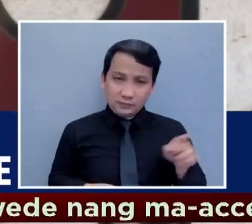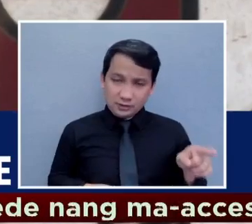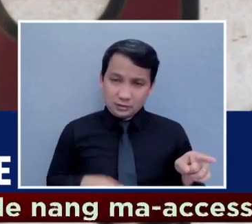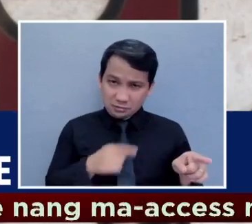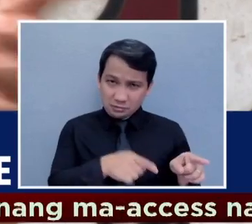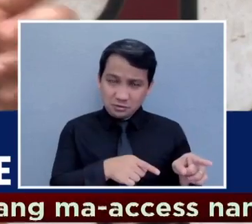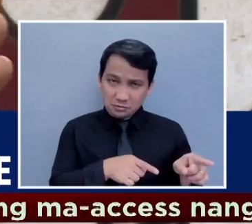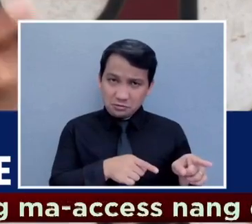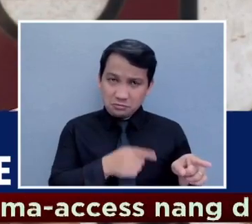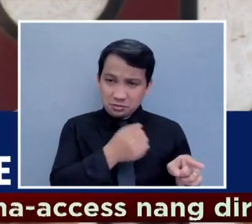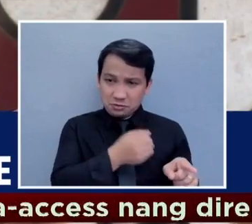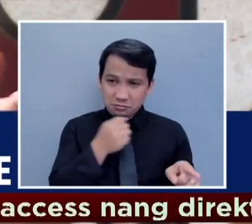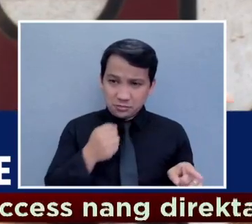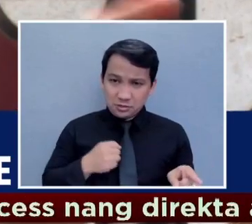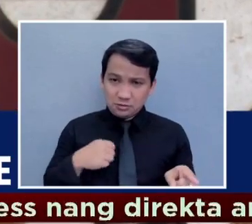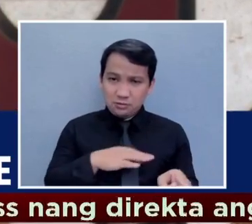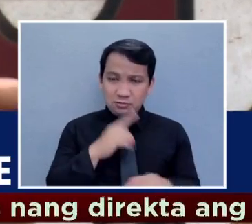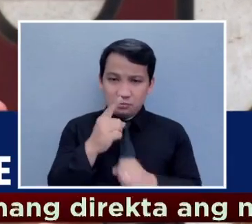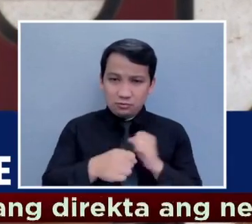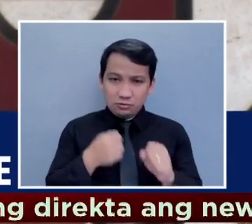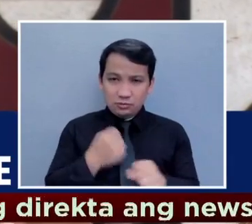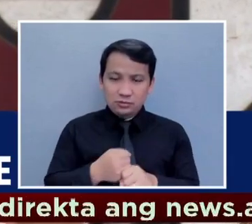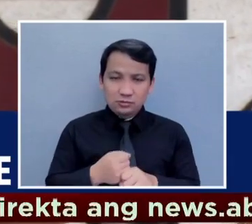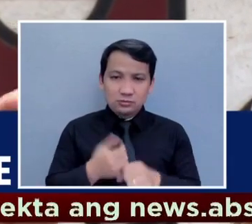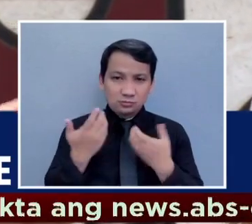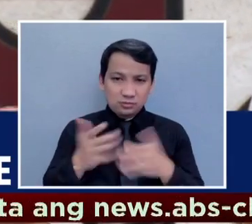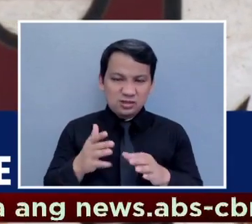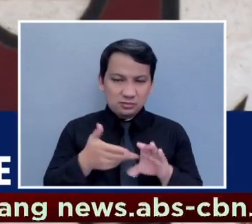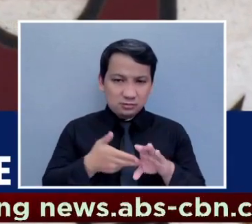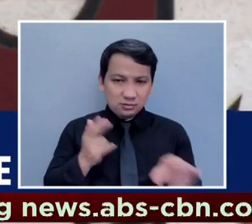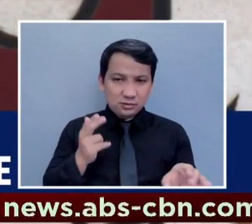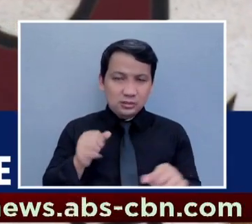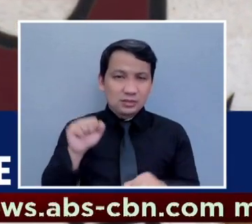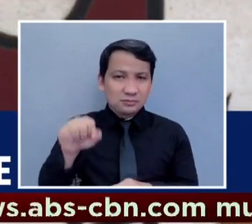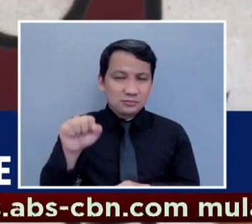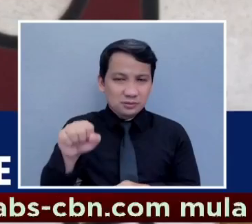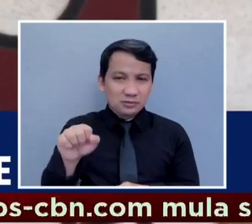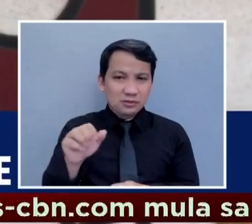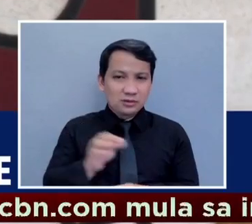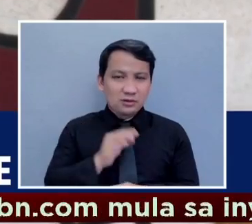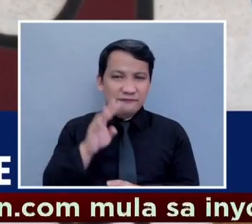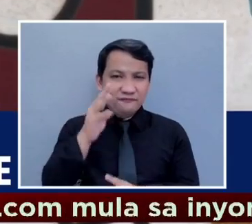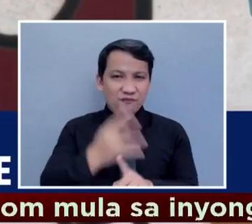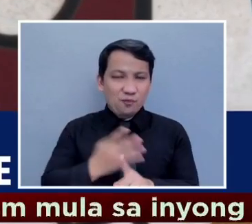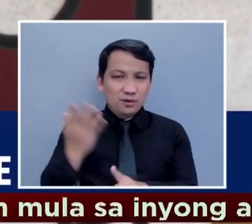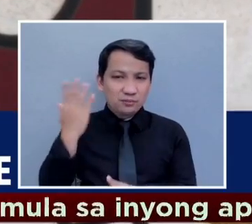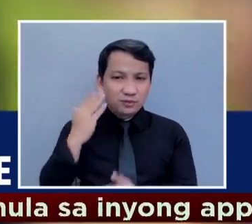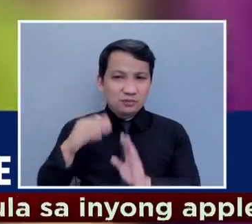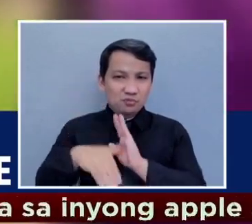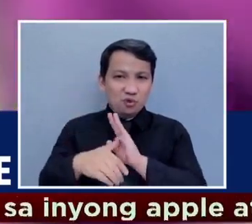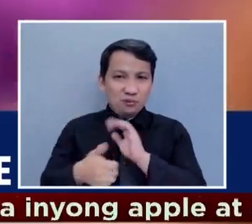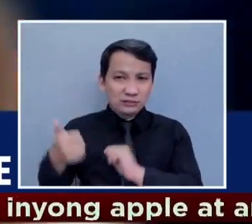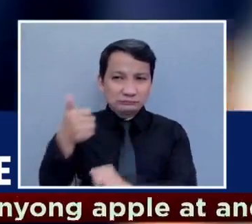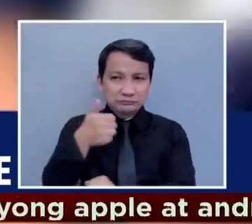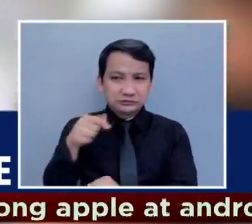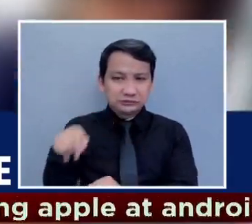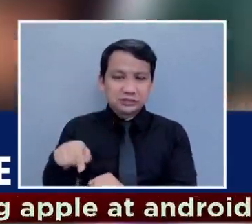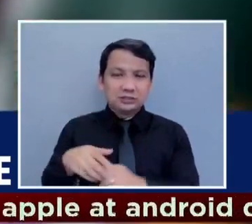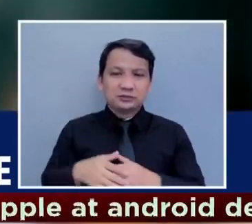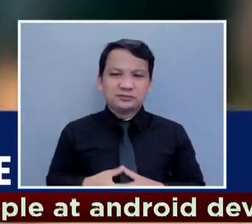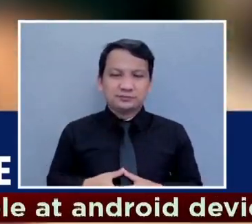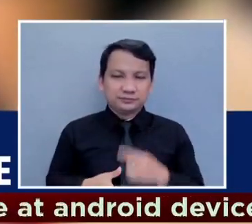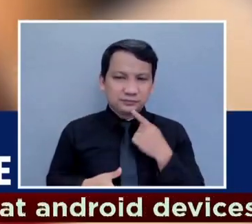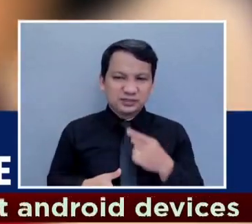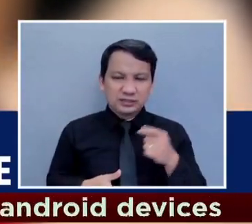ng COMELEC within one year after nung umalis siya? Yes, 4 months ago, COMELEC commissioner siya. Ayon naman